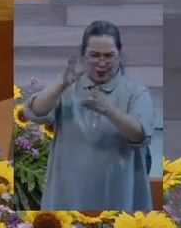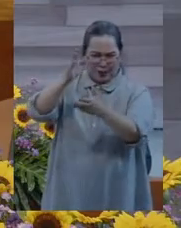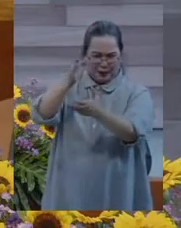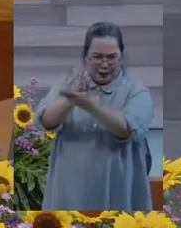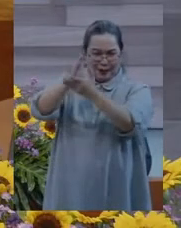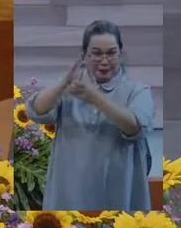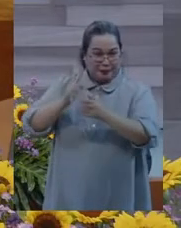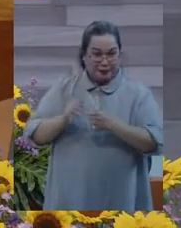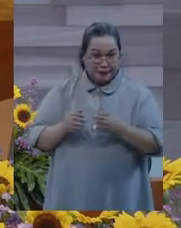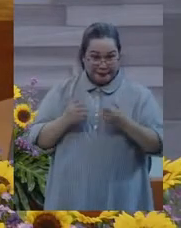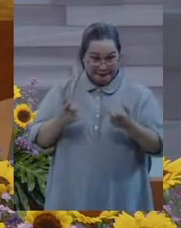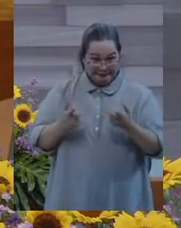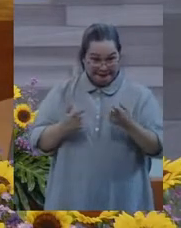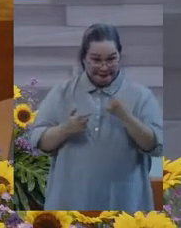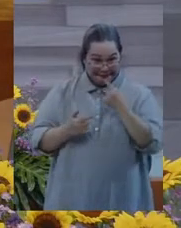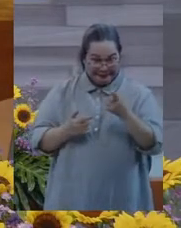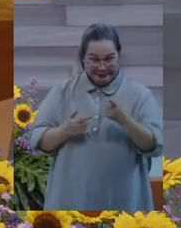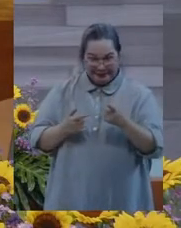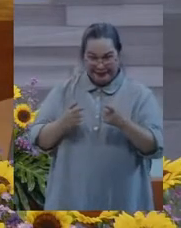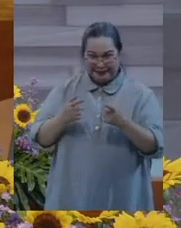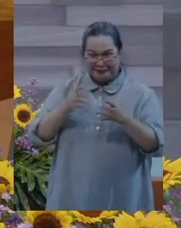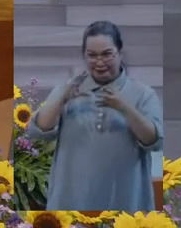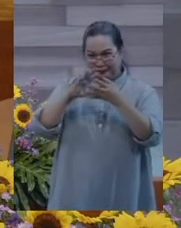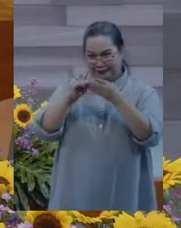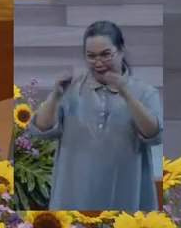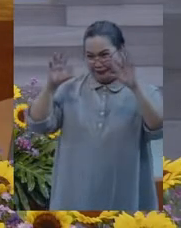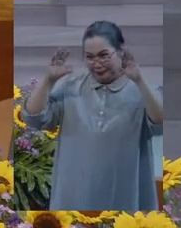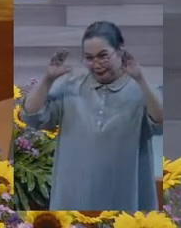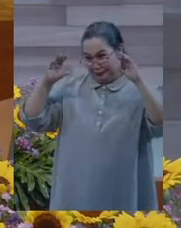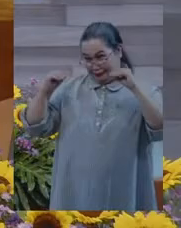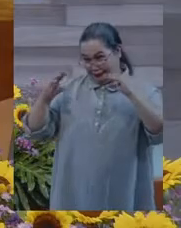No? Parang may kausap silang mga